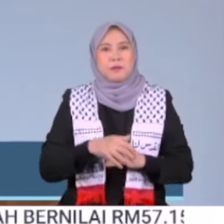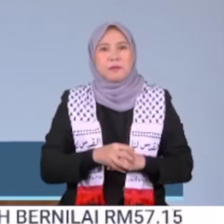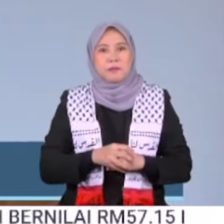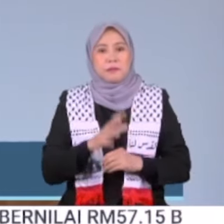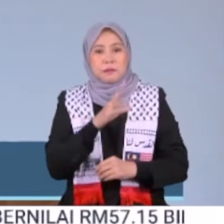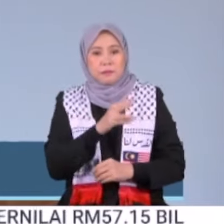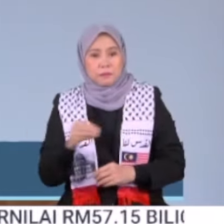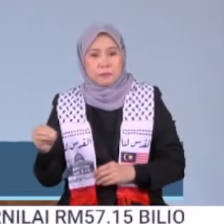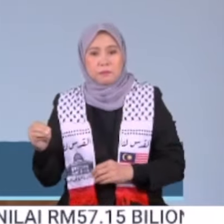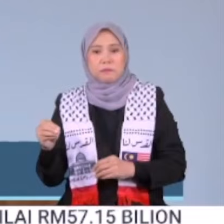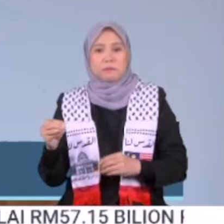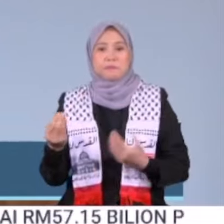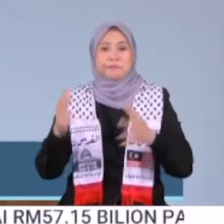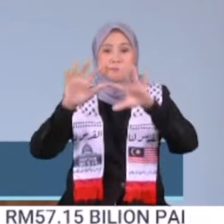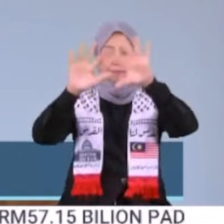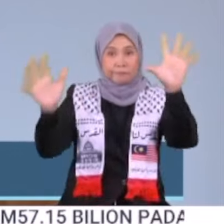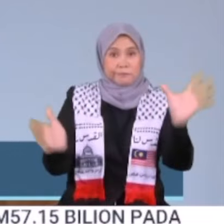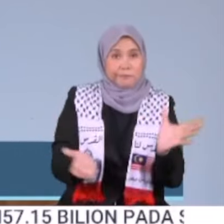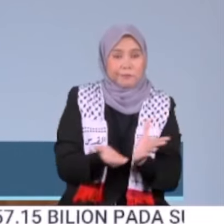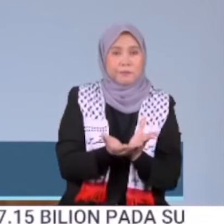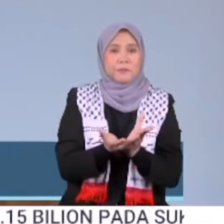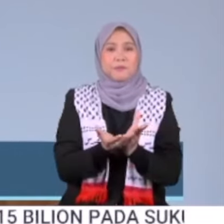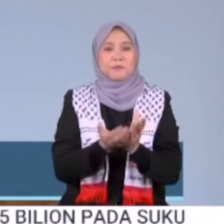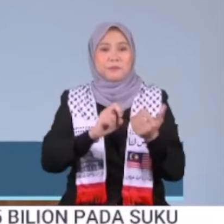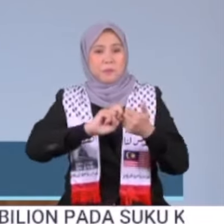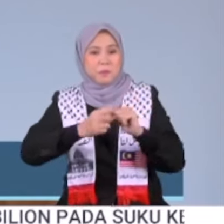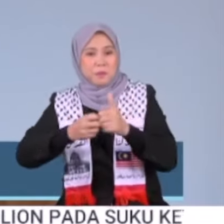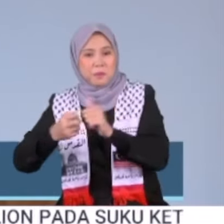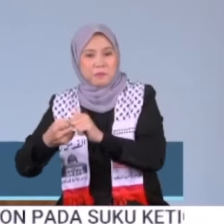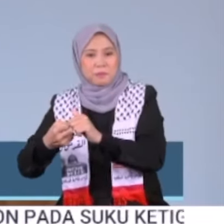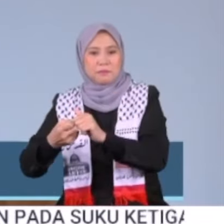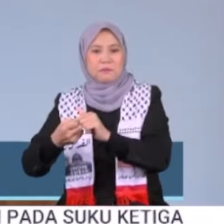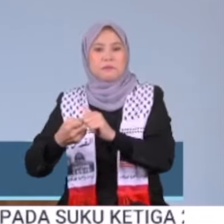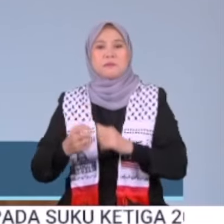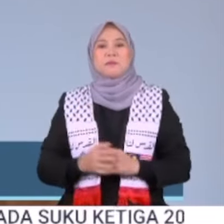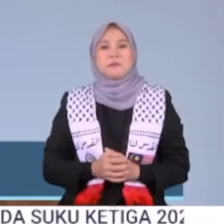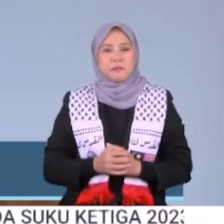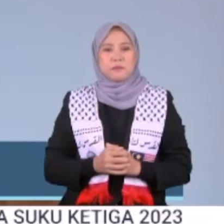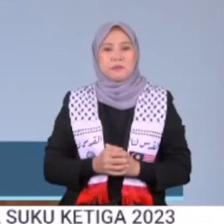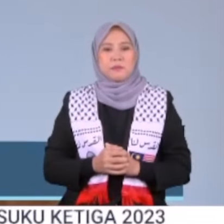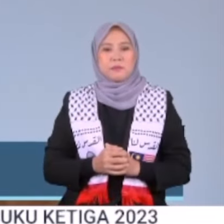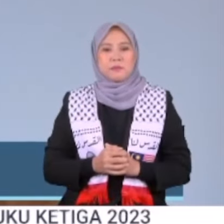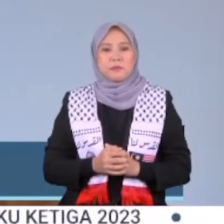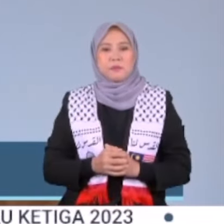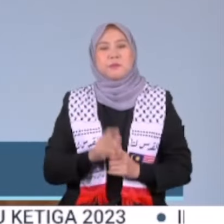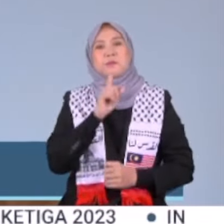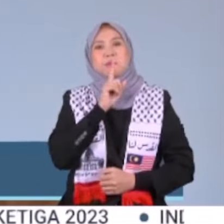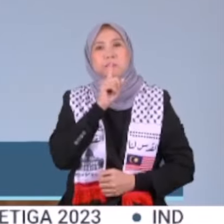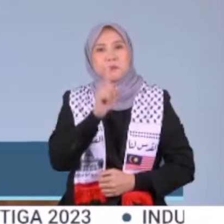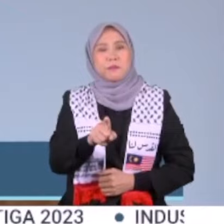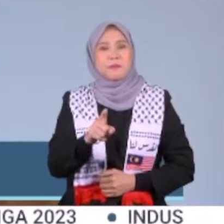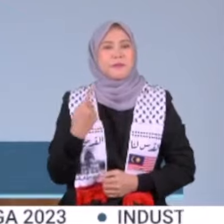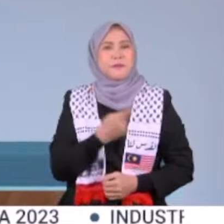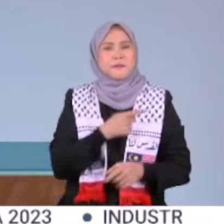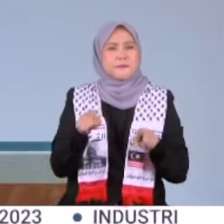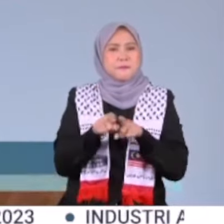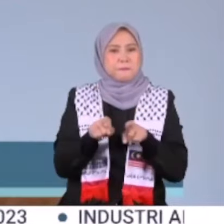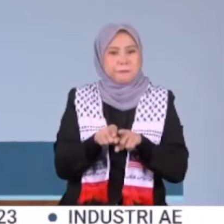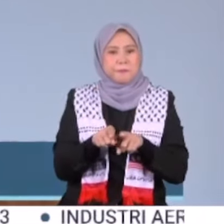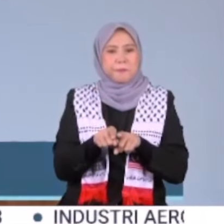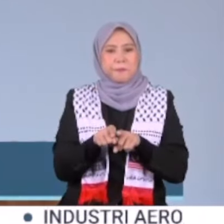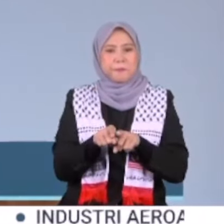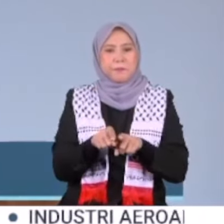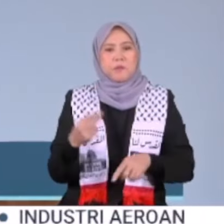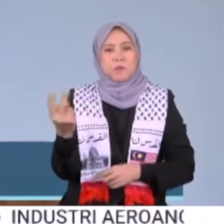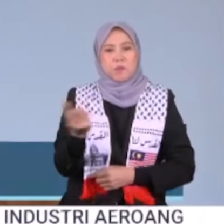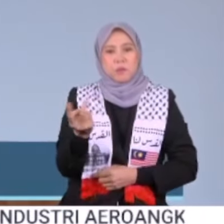bifation of the global economy into rigid Blocks neither seems likely soon